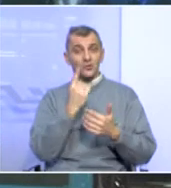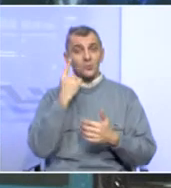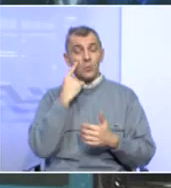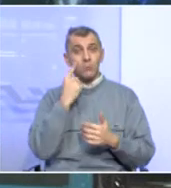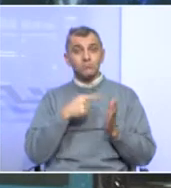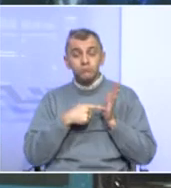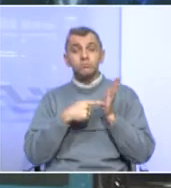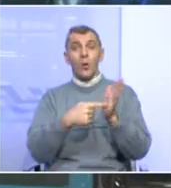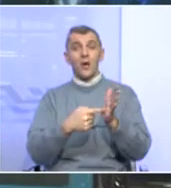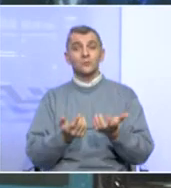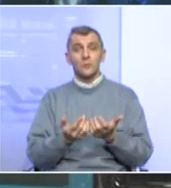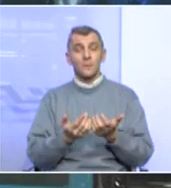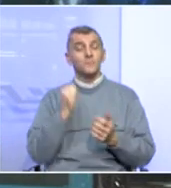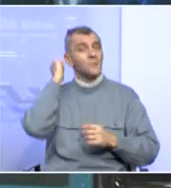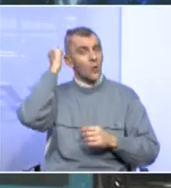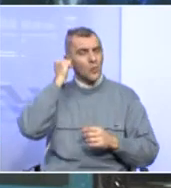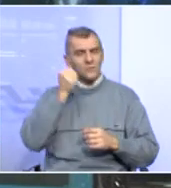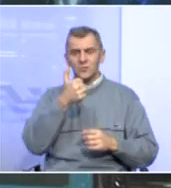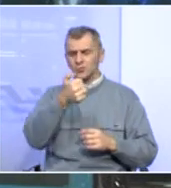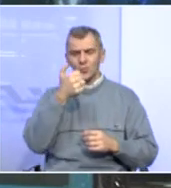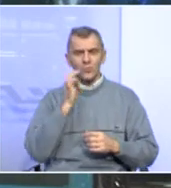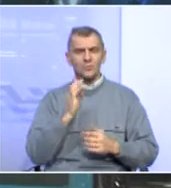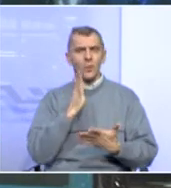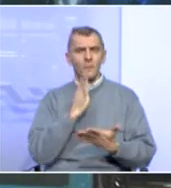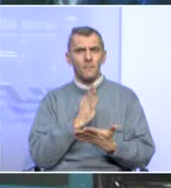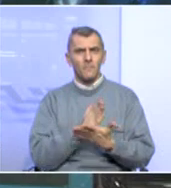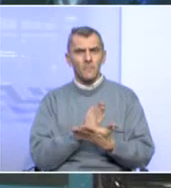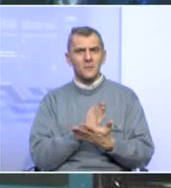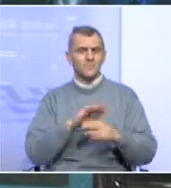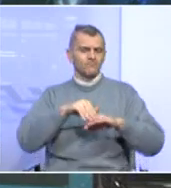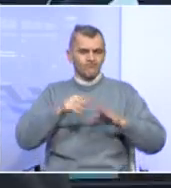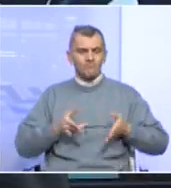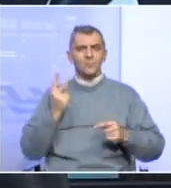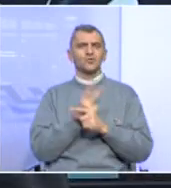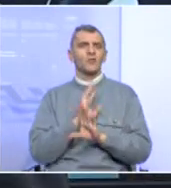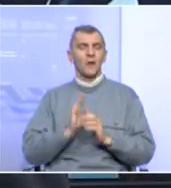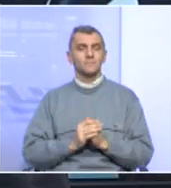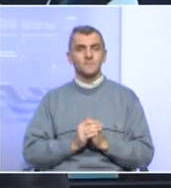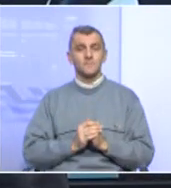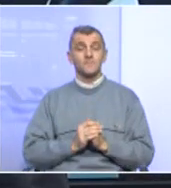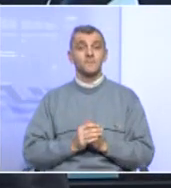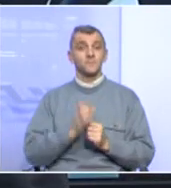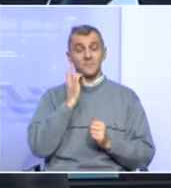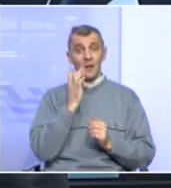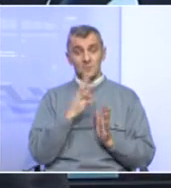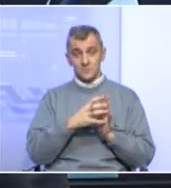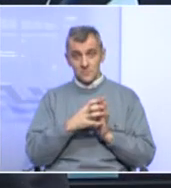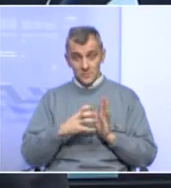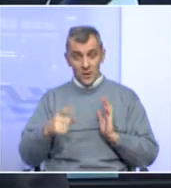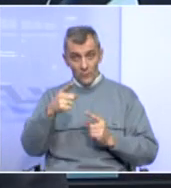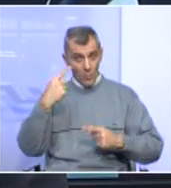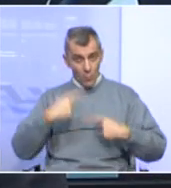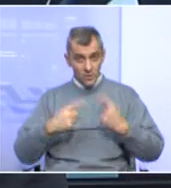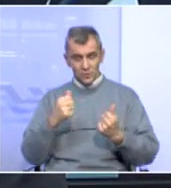stvari da će Kosovo definitivno biti neovisna država. Istovremeno, dok traje ta